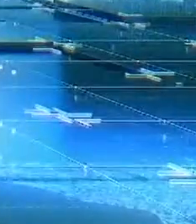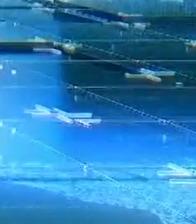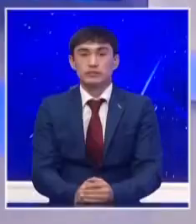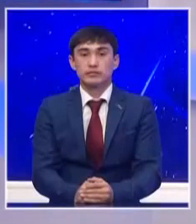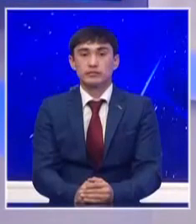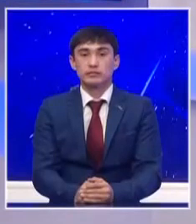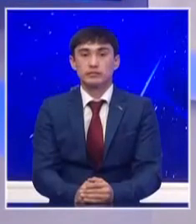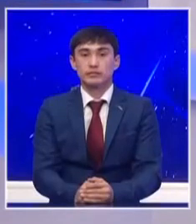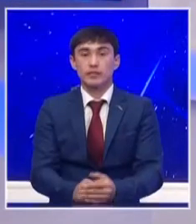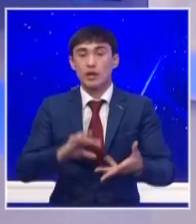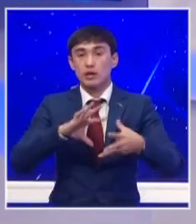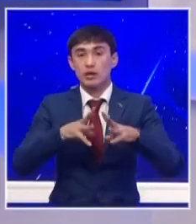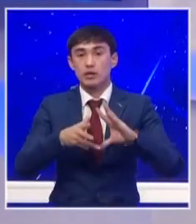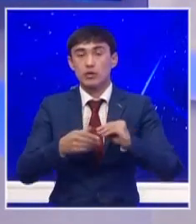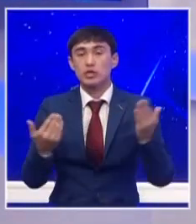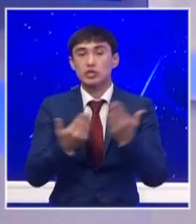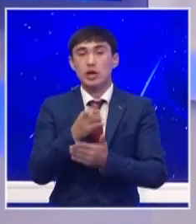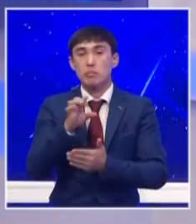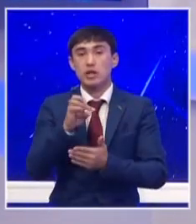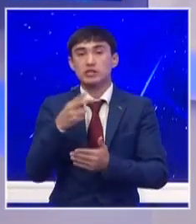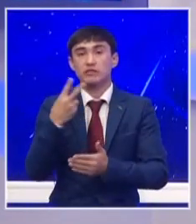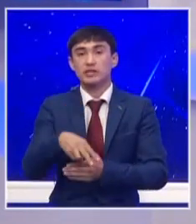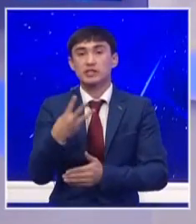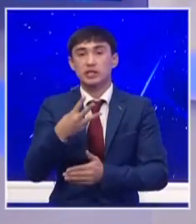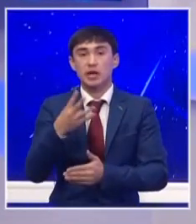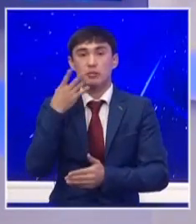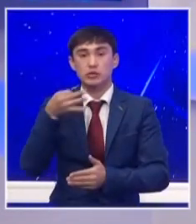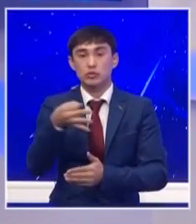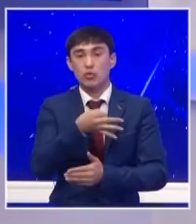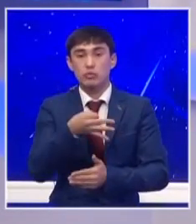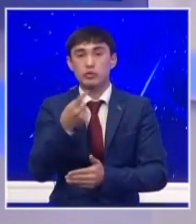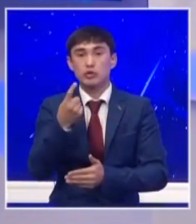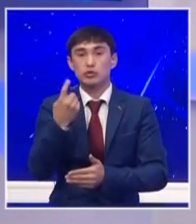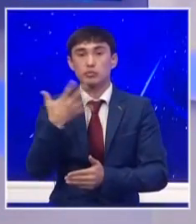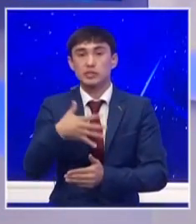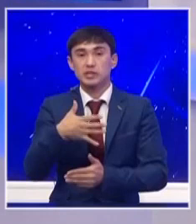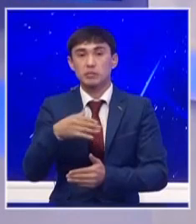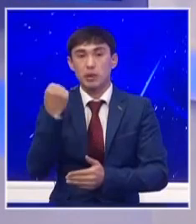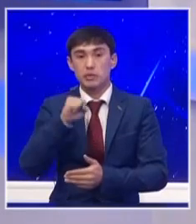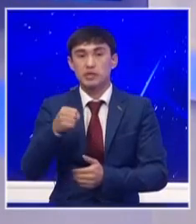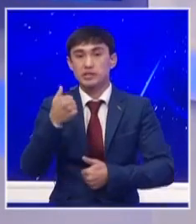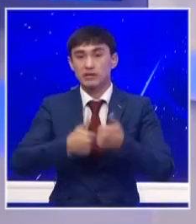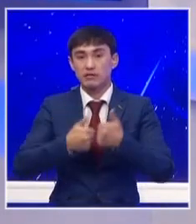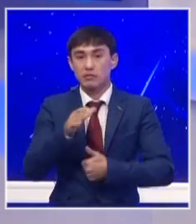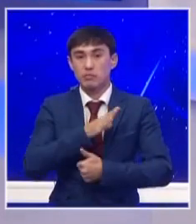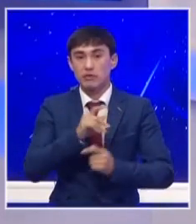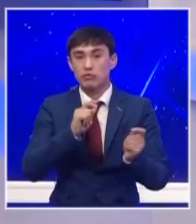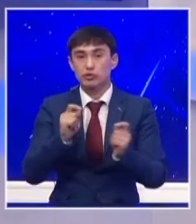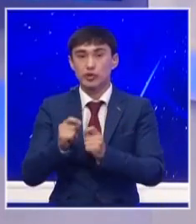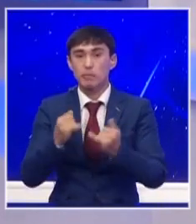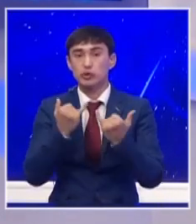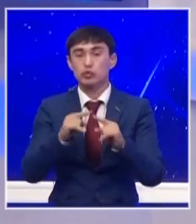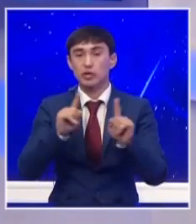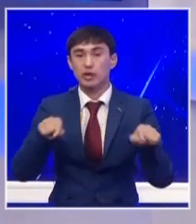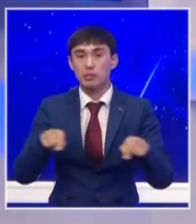интернет-ресурсов подведены итоги Жана белес 2023 в Алматинской области 150 победителям соревнований были вручены